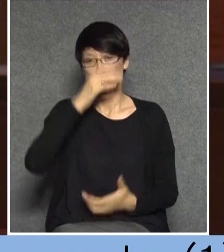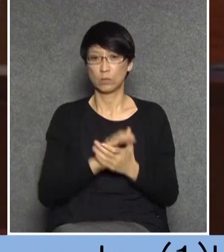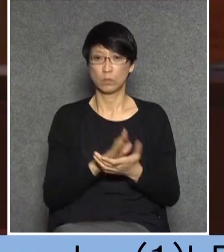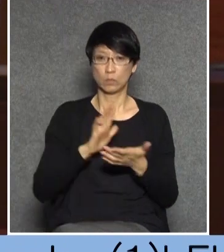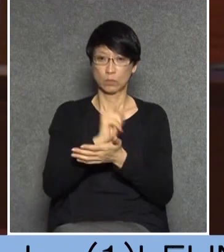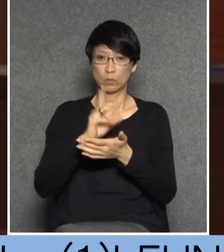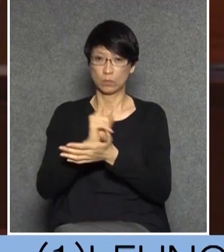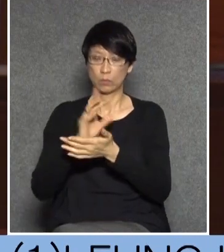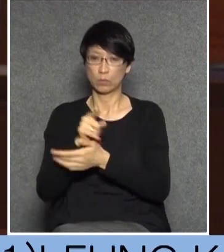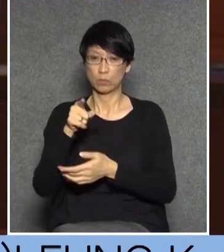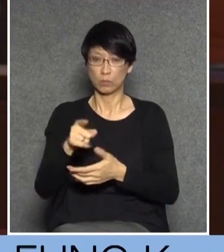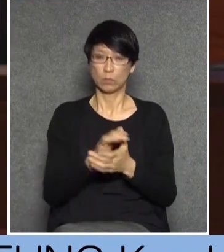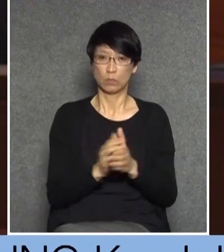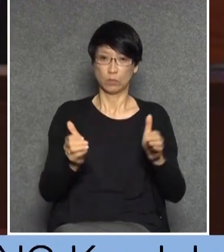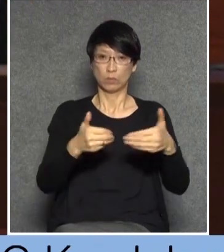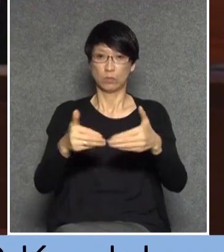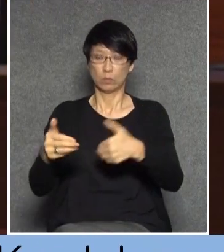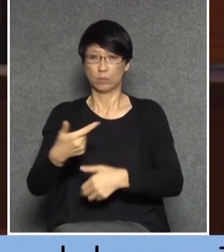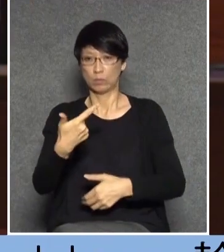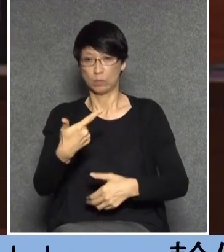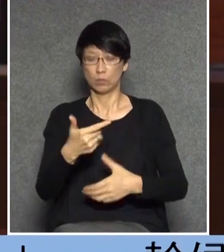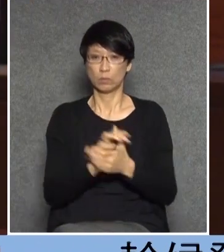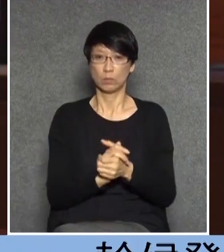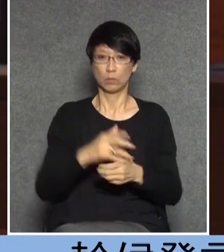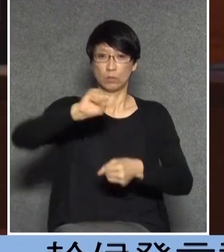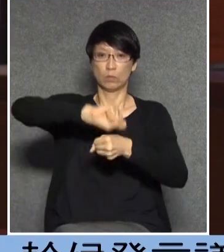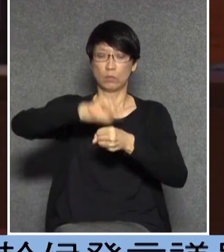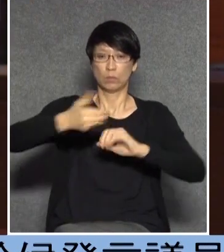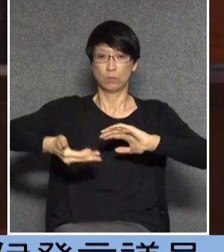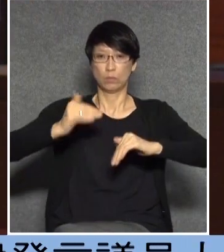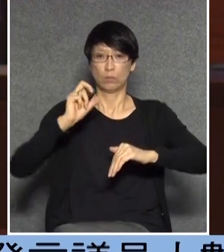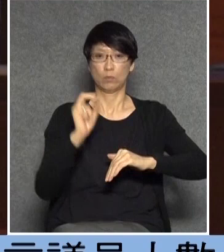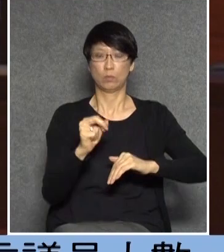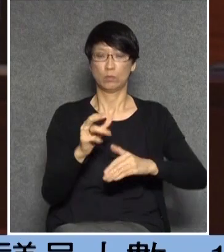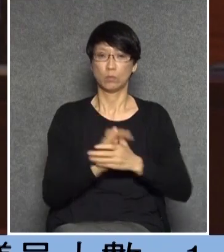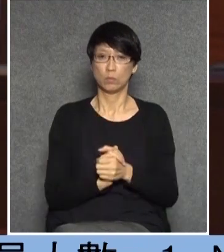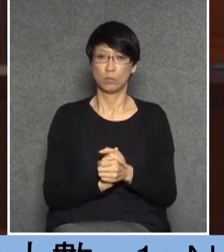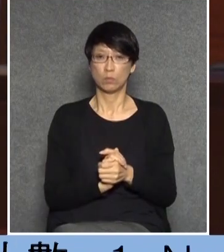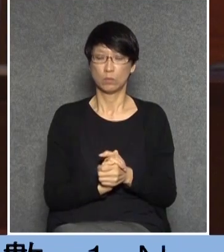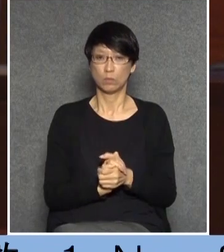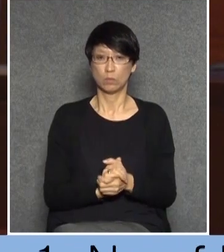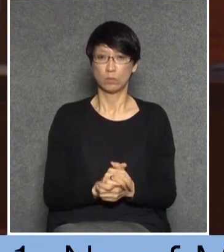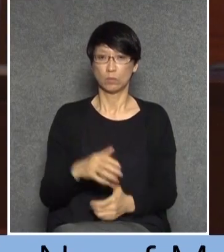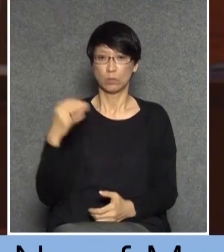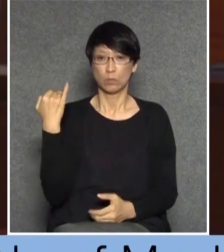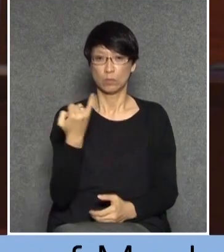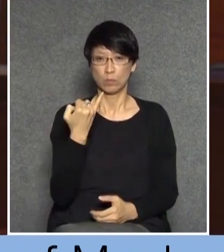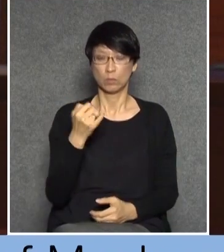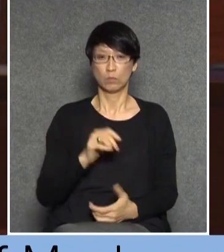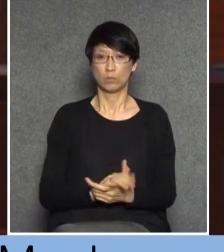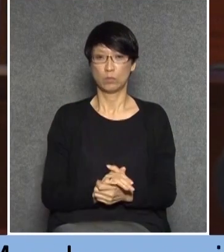都批准他在巨額盈利之下仍然大幅加價。最可惡的就是張炳